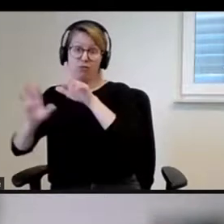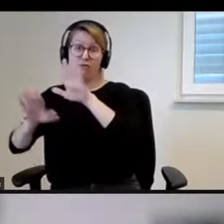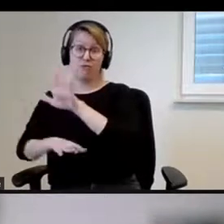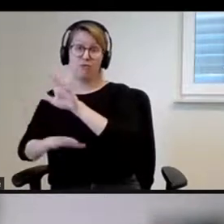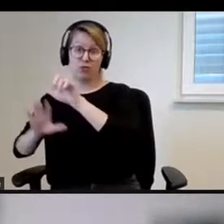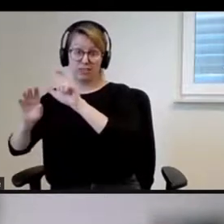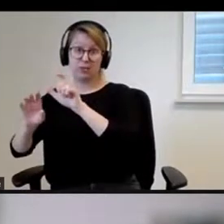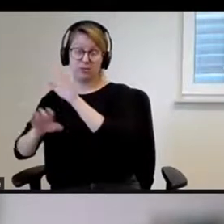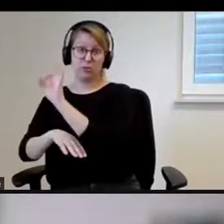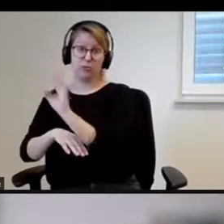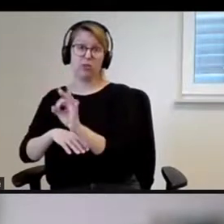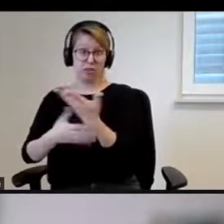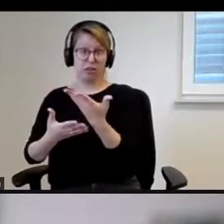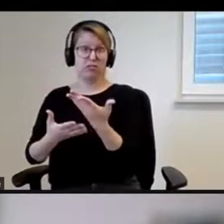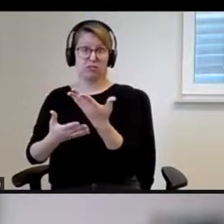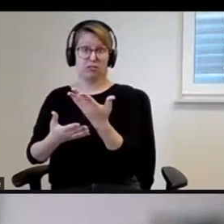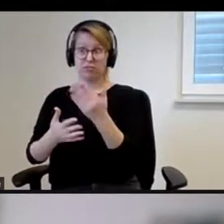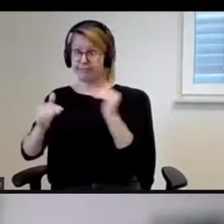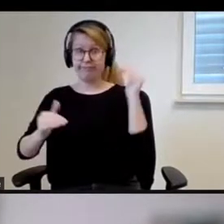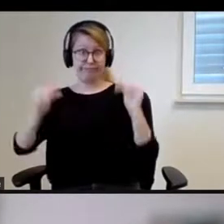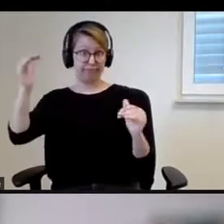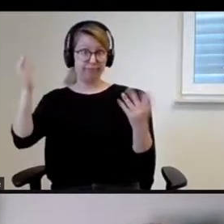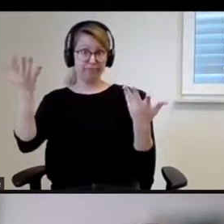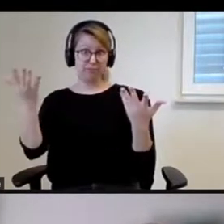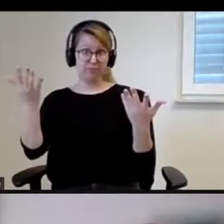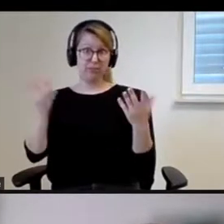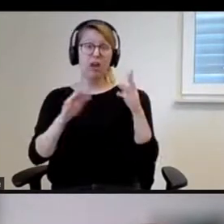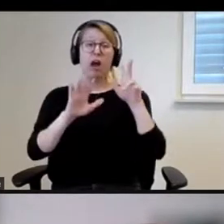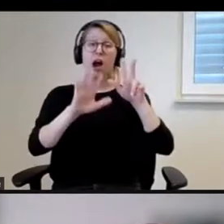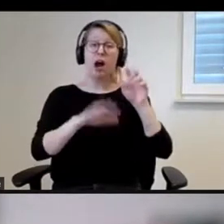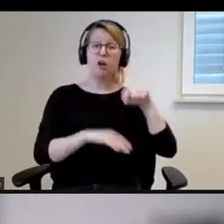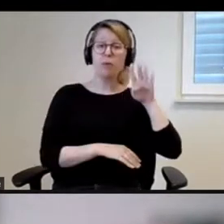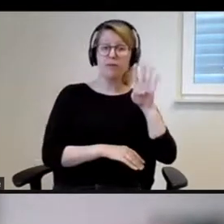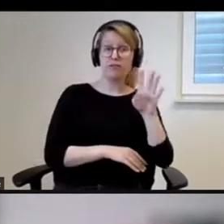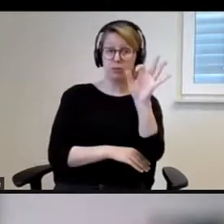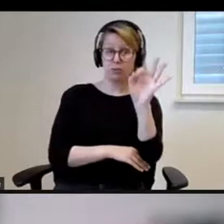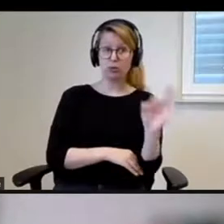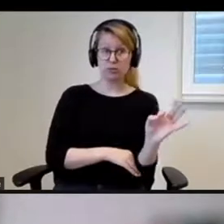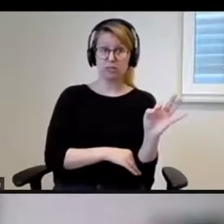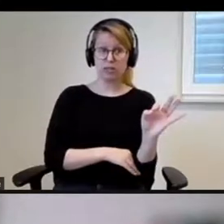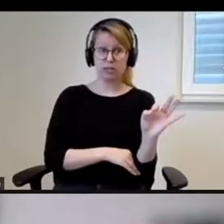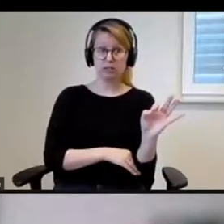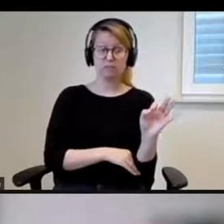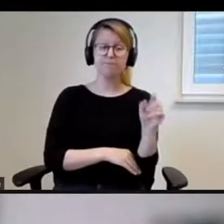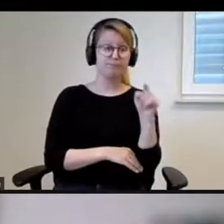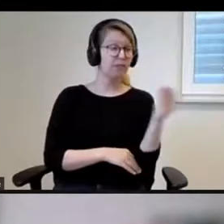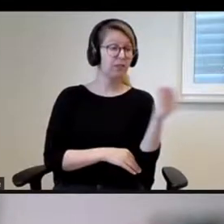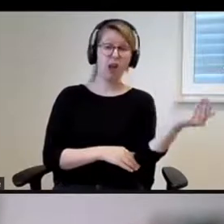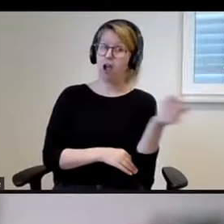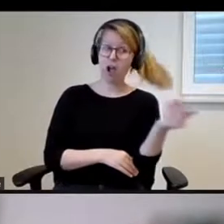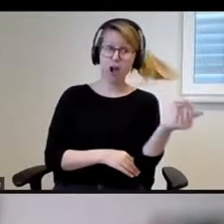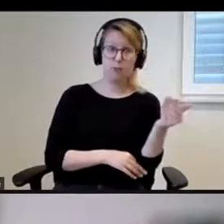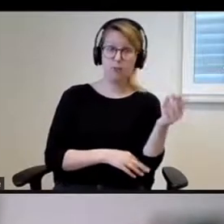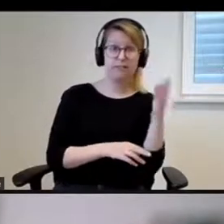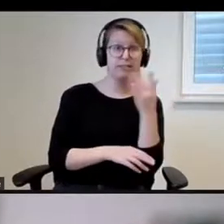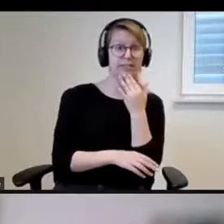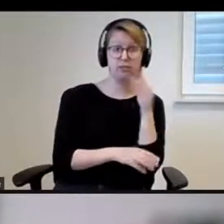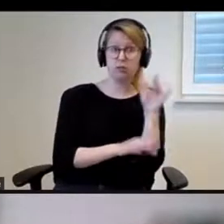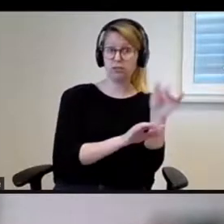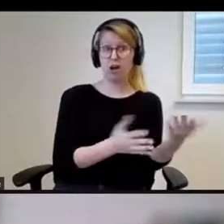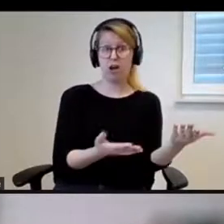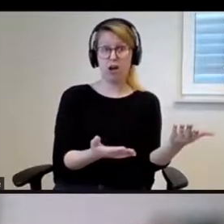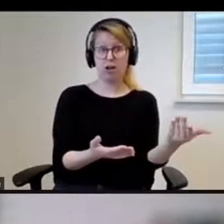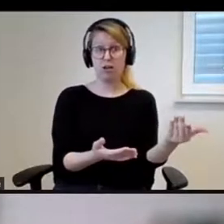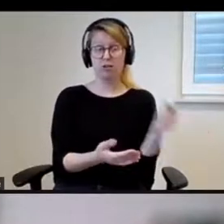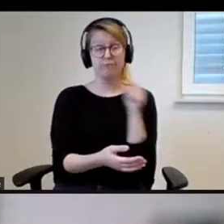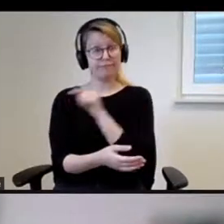28,4% des personnes handicapées sont menacées de pauvreté et d'exclusion sociale contre 18,4% des personnes sans handicap. La